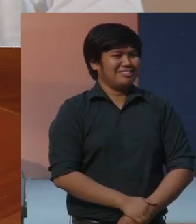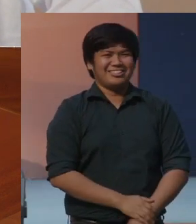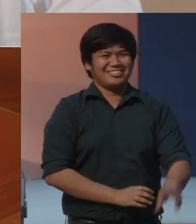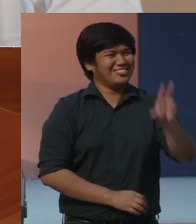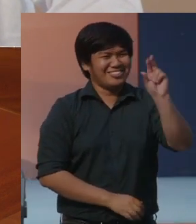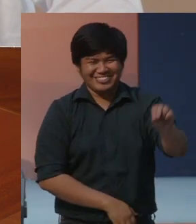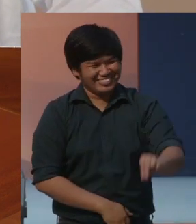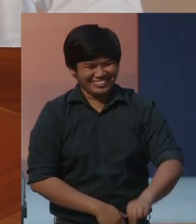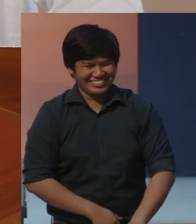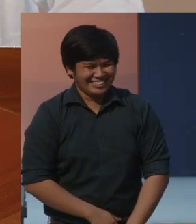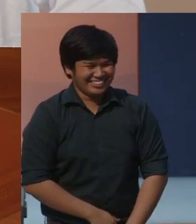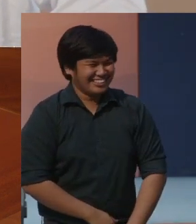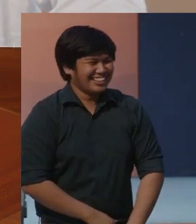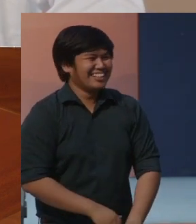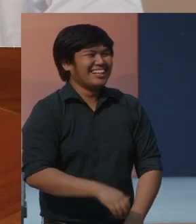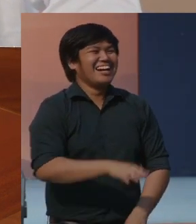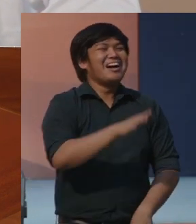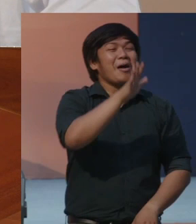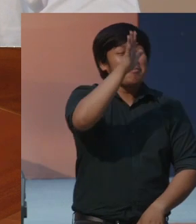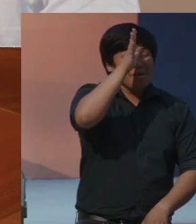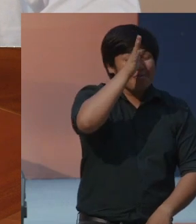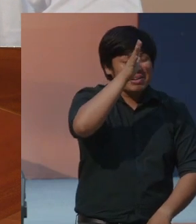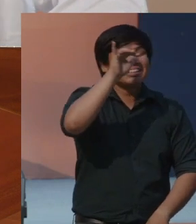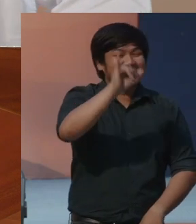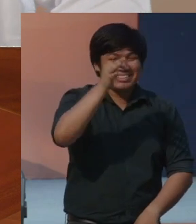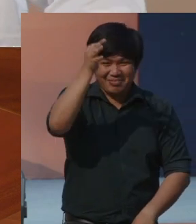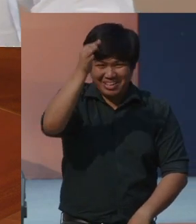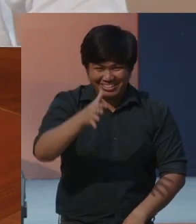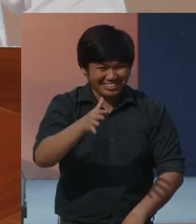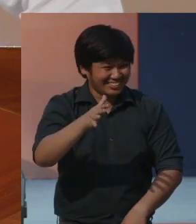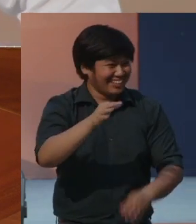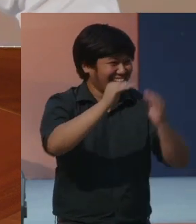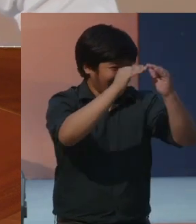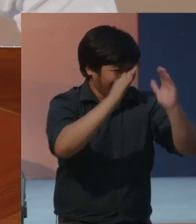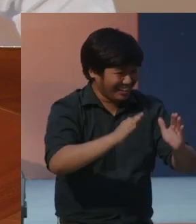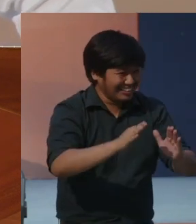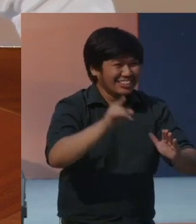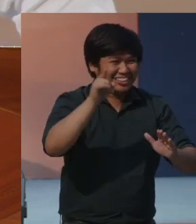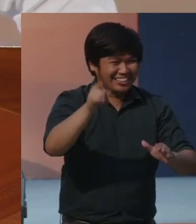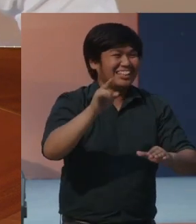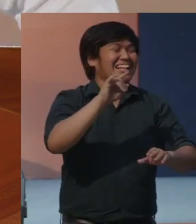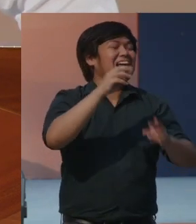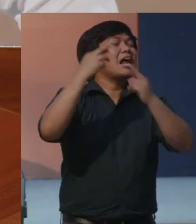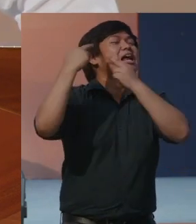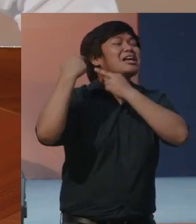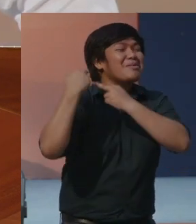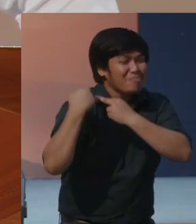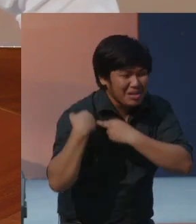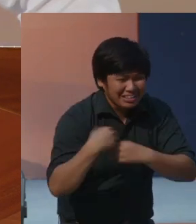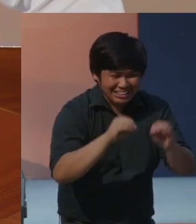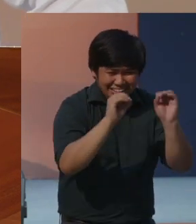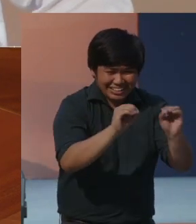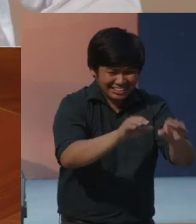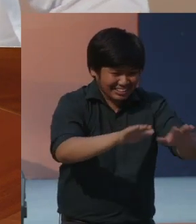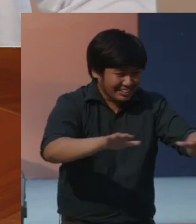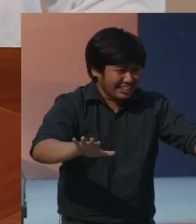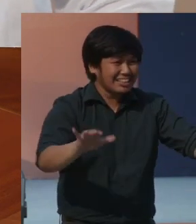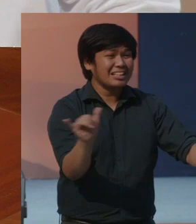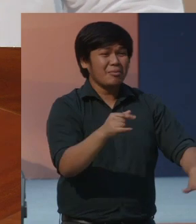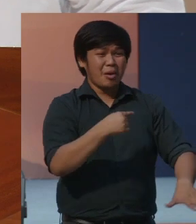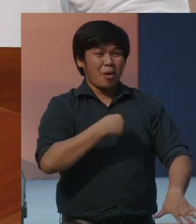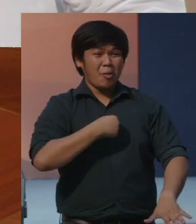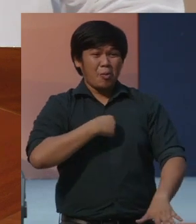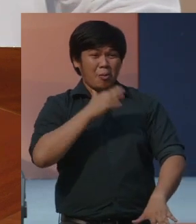tahanan ay ang ama ng tahanan. Kayo po ang dapat nagtuturo sa inyong mga anak ng basics of the